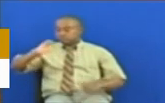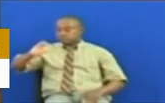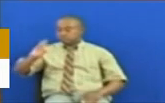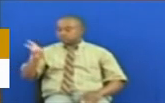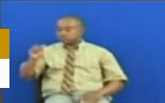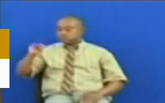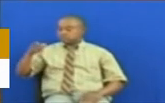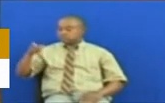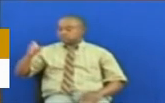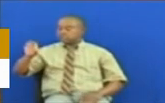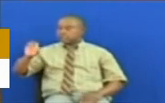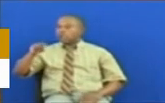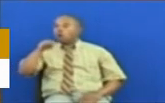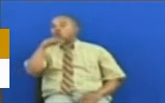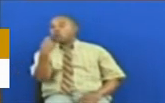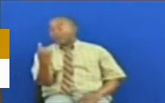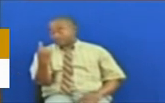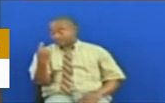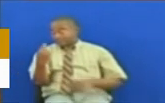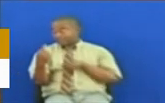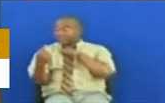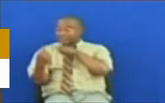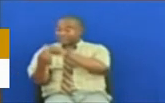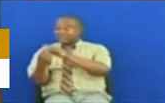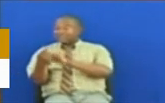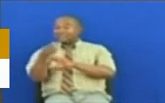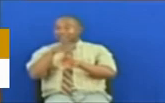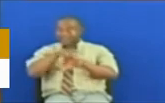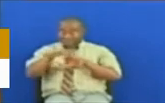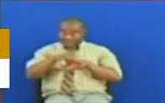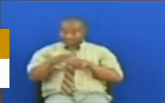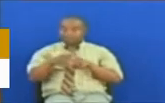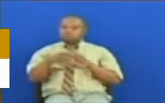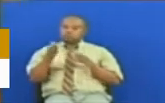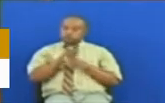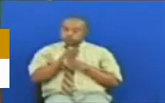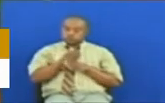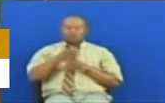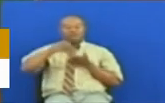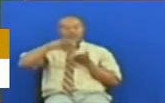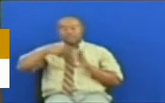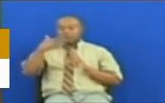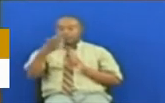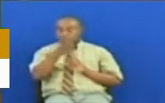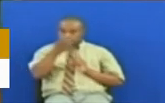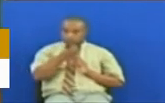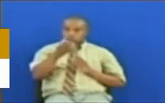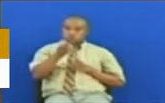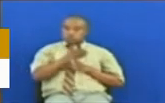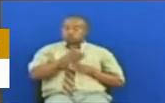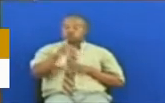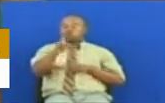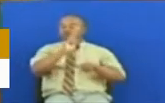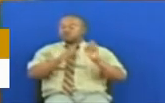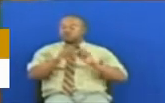kule kumeelezwa mambo ambayo yanahusiana na manufaa haya ya kupata mapato ambayo yanahusiana na uvuvi wa bahari